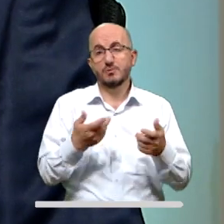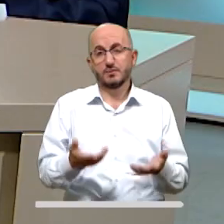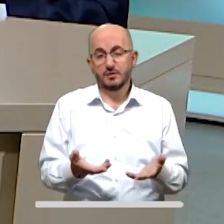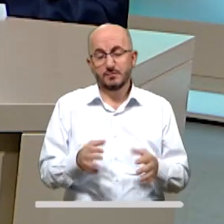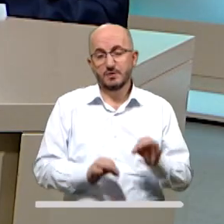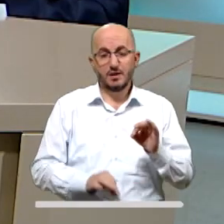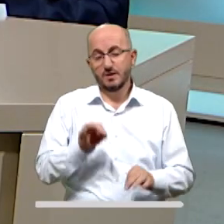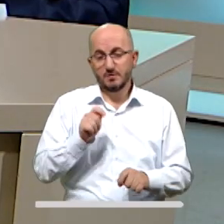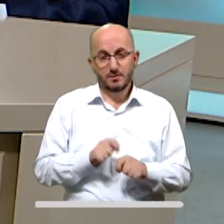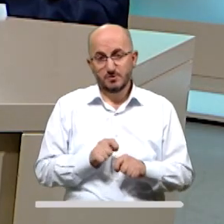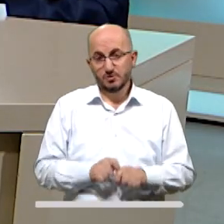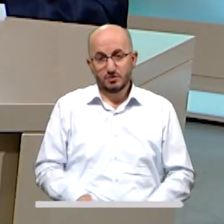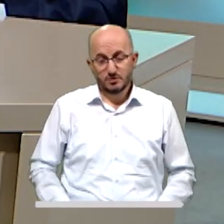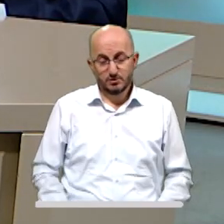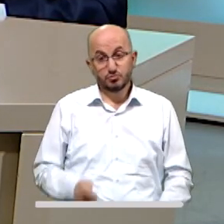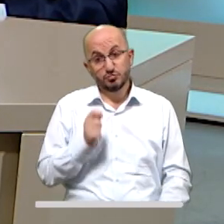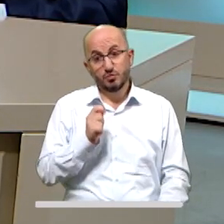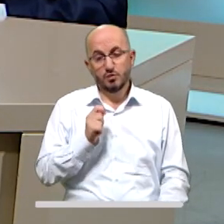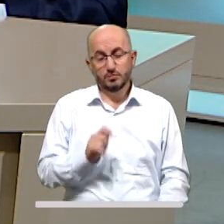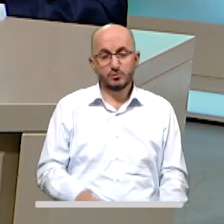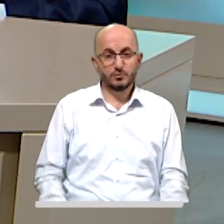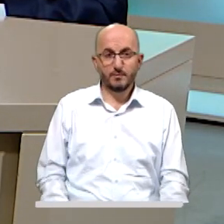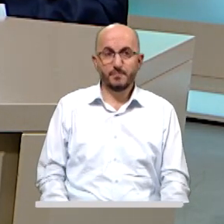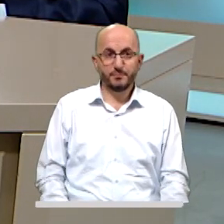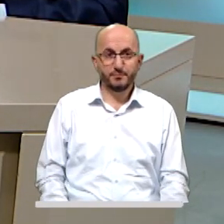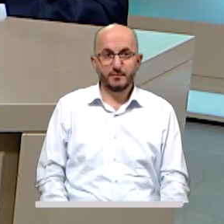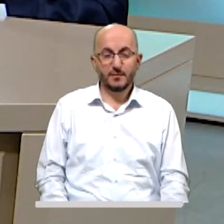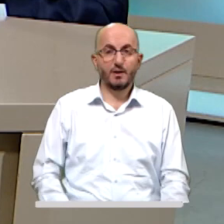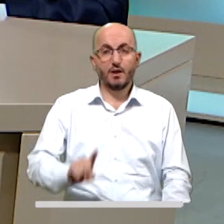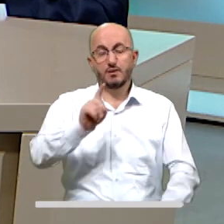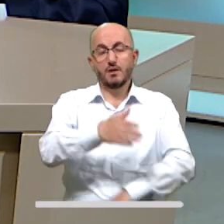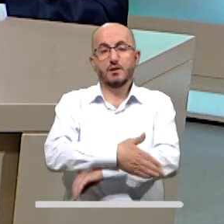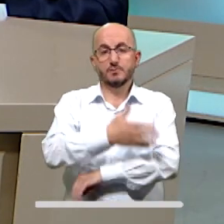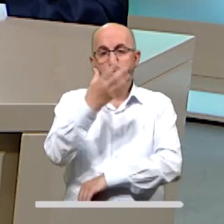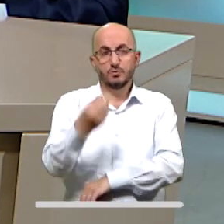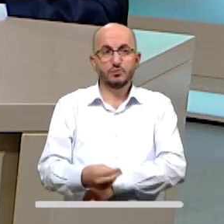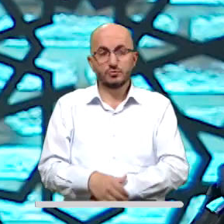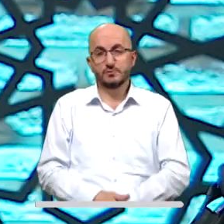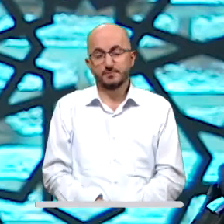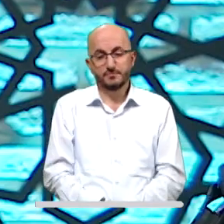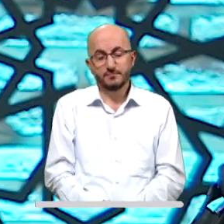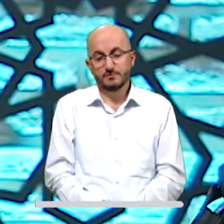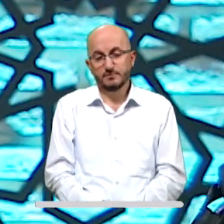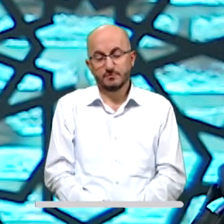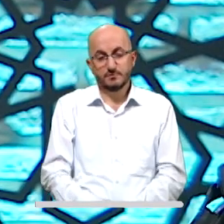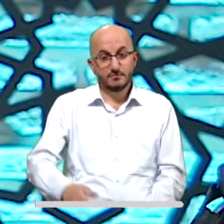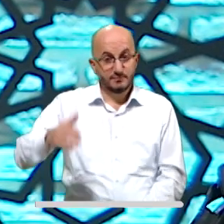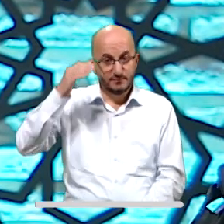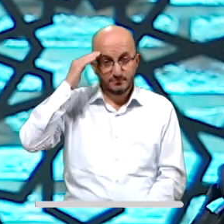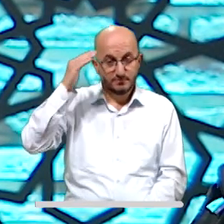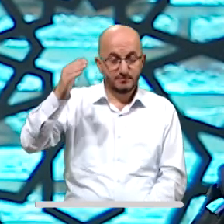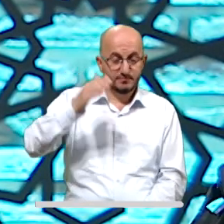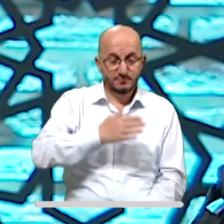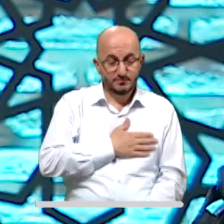değerlendirme yapacak. Peki zor bir durum. Allah yar yardımcı olsun. Dilan Hanım selamdan iletmişler. Kısa